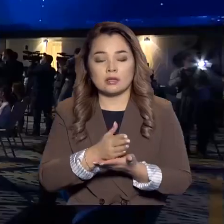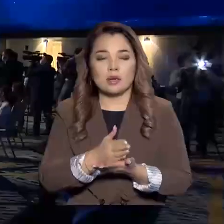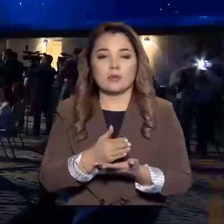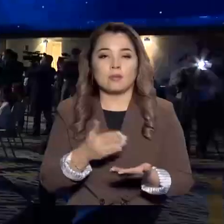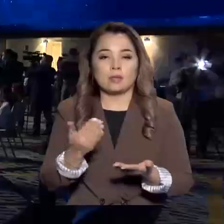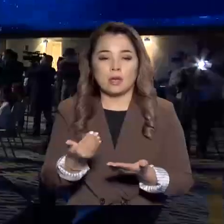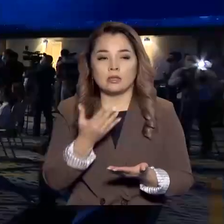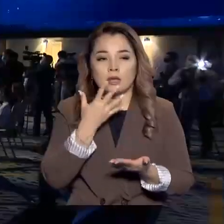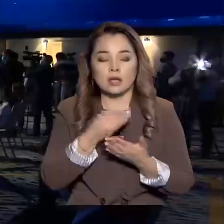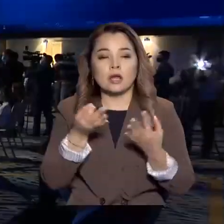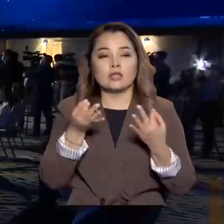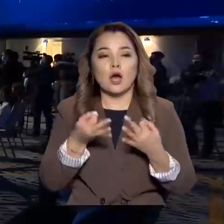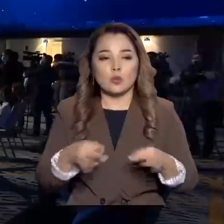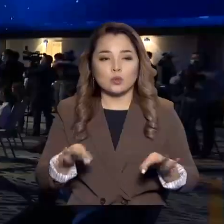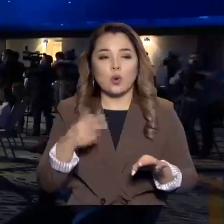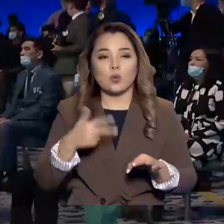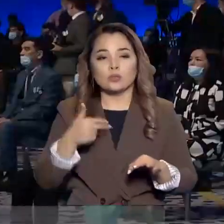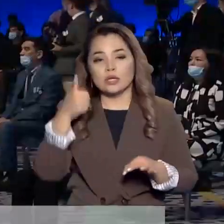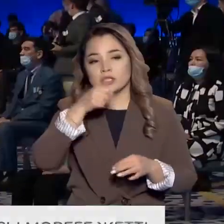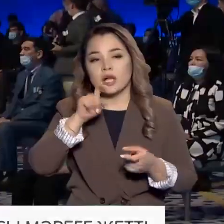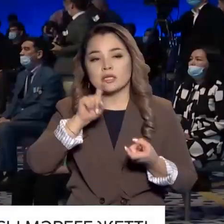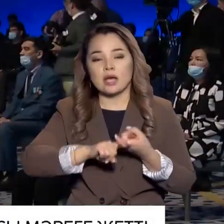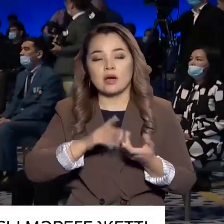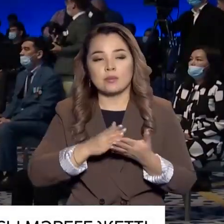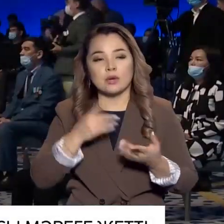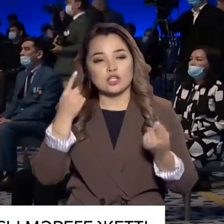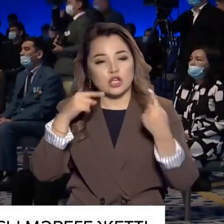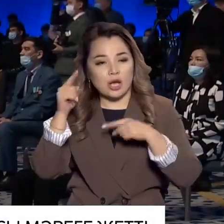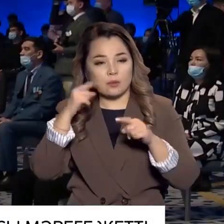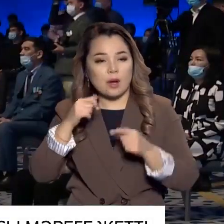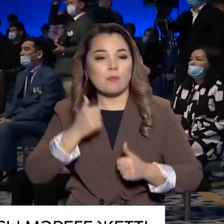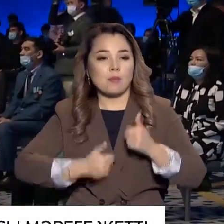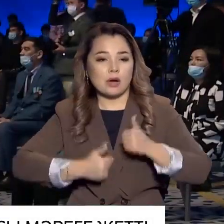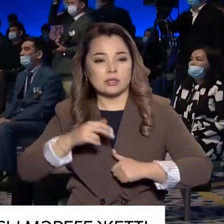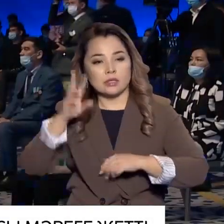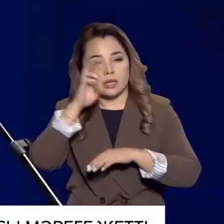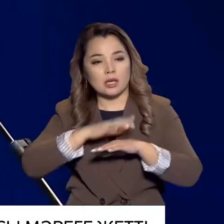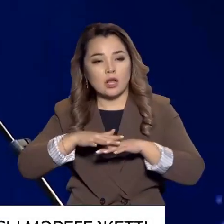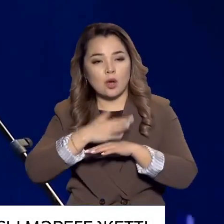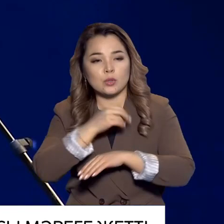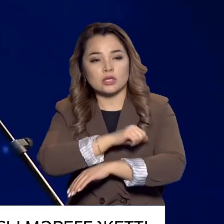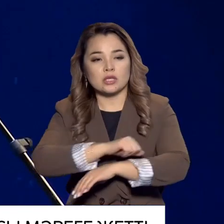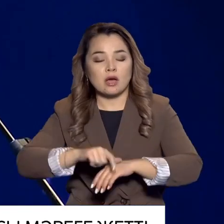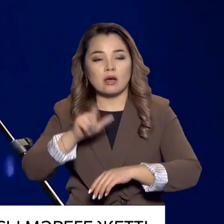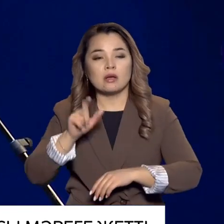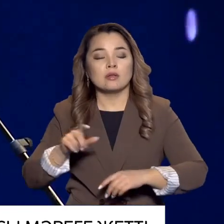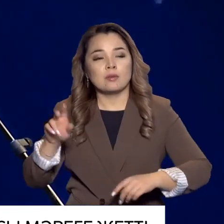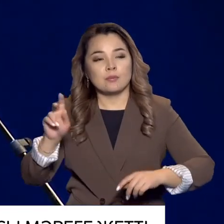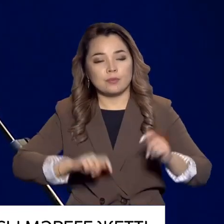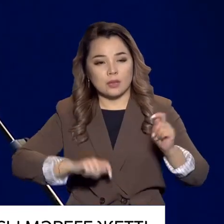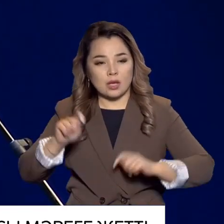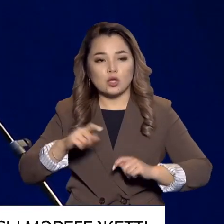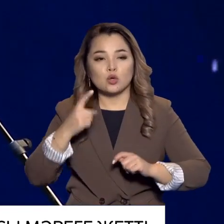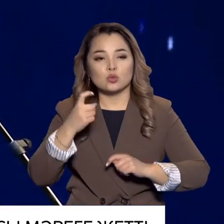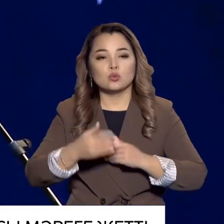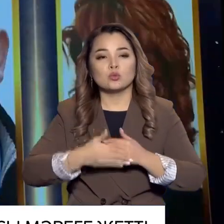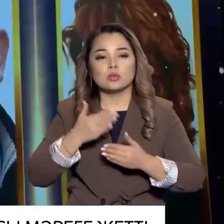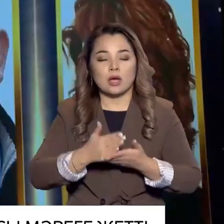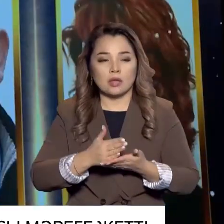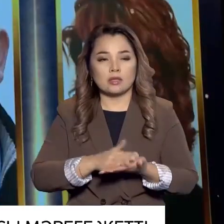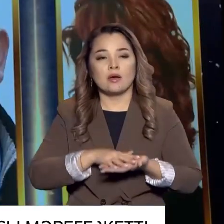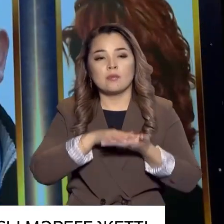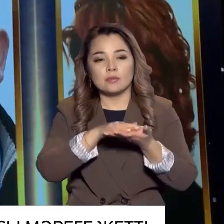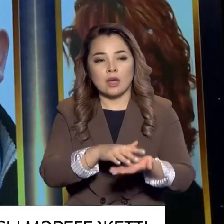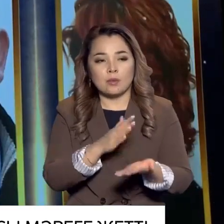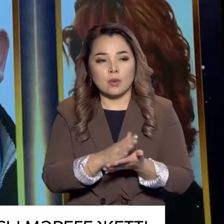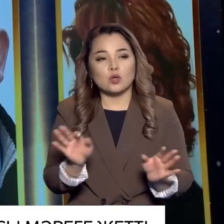жетті. Тәуелсіздіктің 30 жылдығы қарсаңында өткен шығармашылық байқауға еліміз бен шет мемлекеттерден 100-ге жуық өтініш келіп түскен.